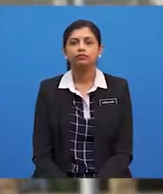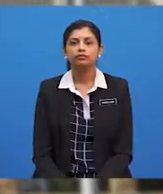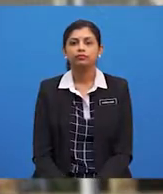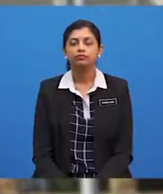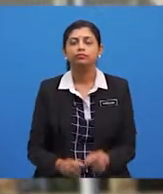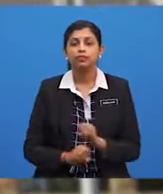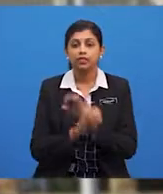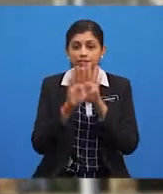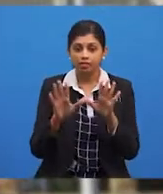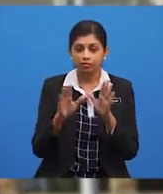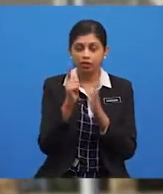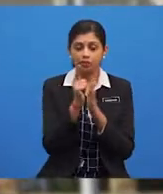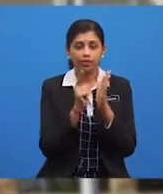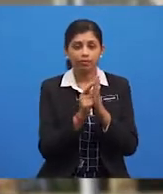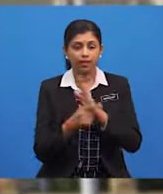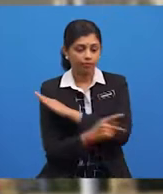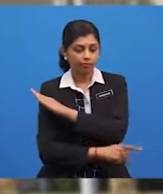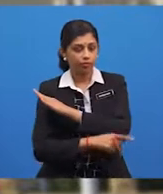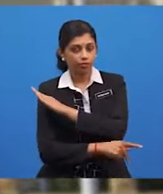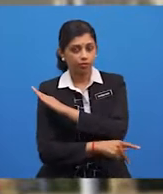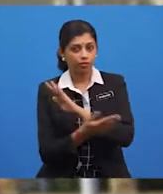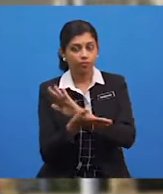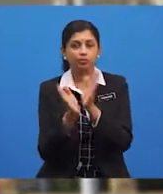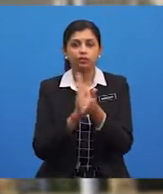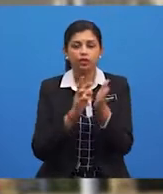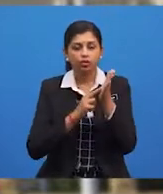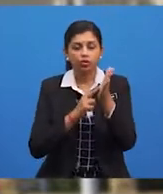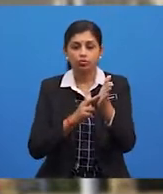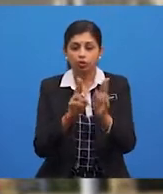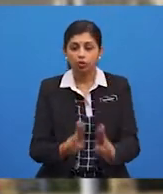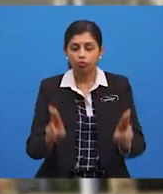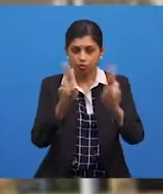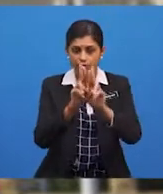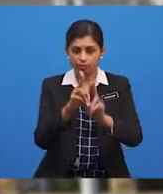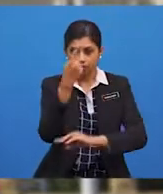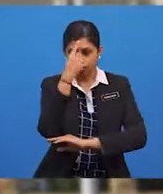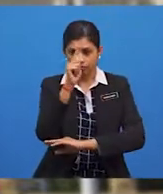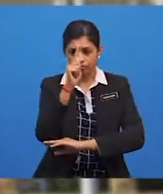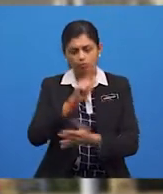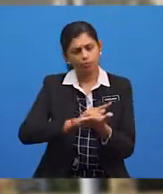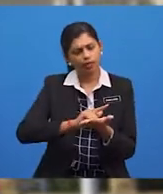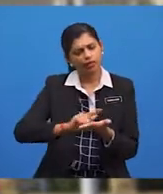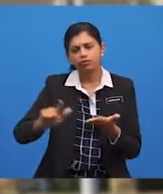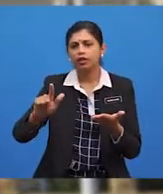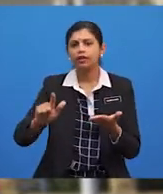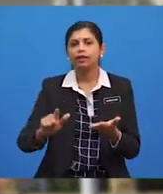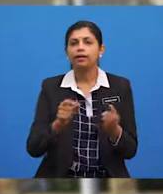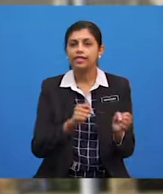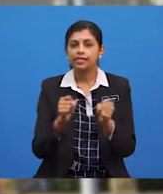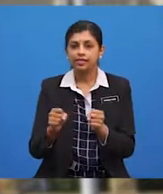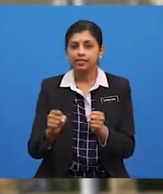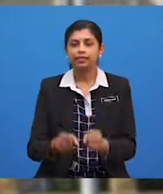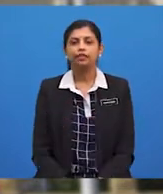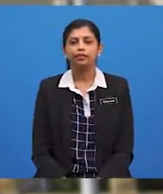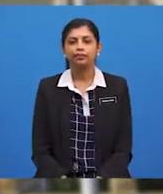Jelaslah bahawa Perlembagaan Persekutuan menjadi rujukan utama untuk melancarkan sistem pentadbiran di